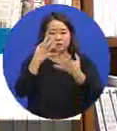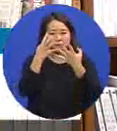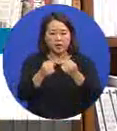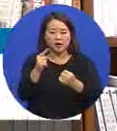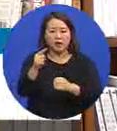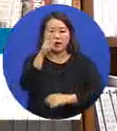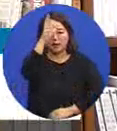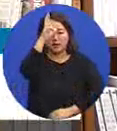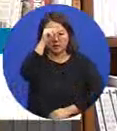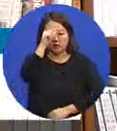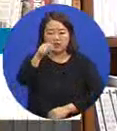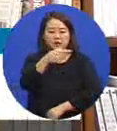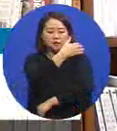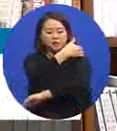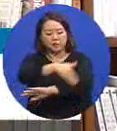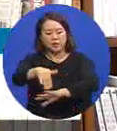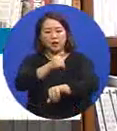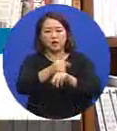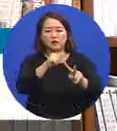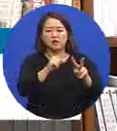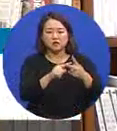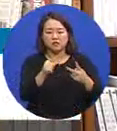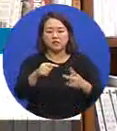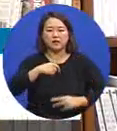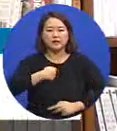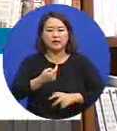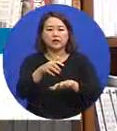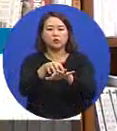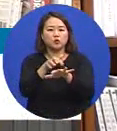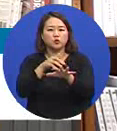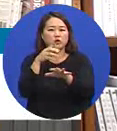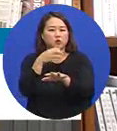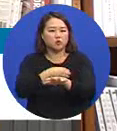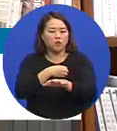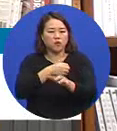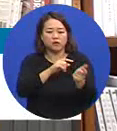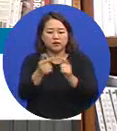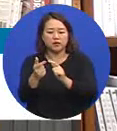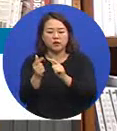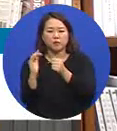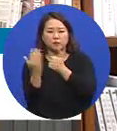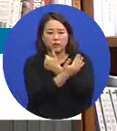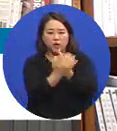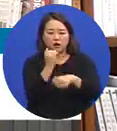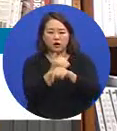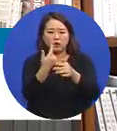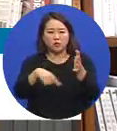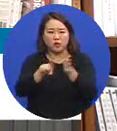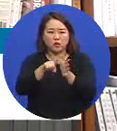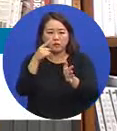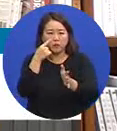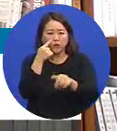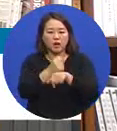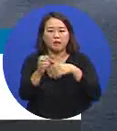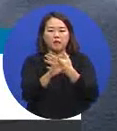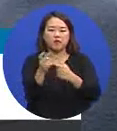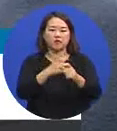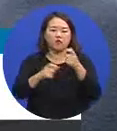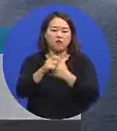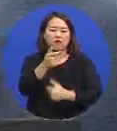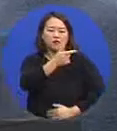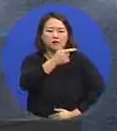하거나 자신들의 구성원들을 덮으려고 잘못을 덮으려고 시도한다면 이건 더큰 저항을 받을